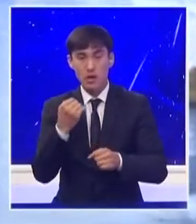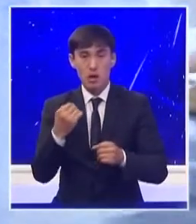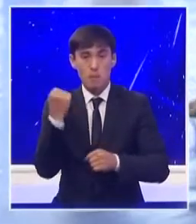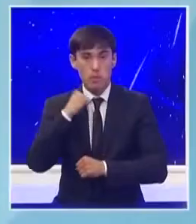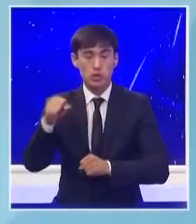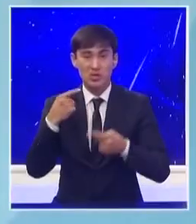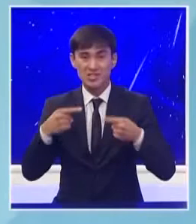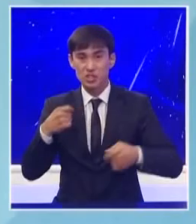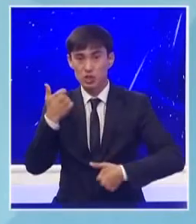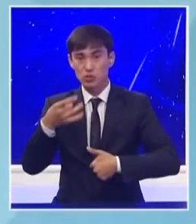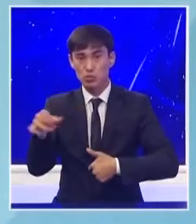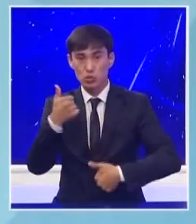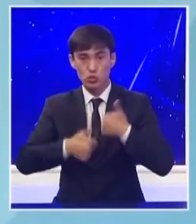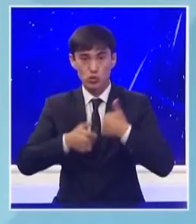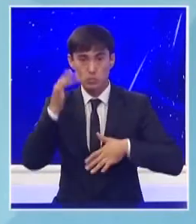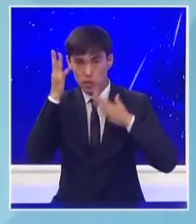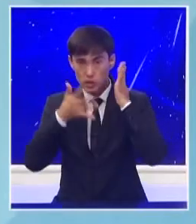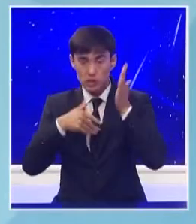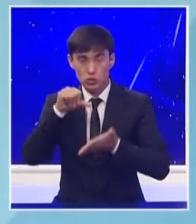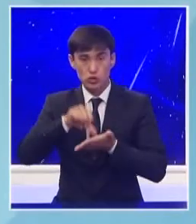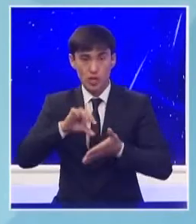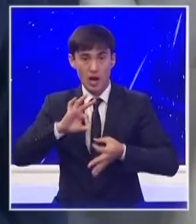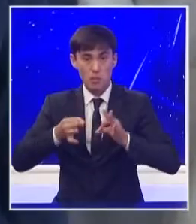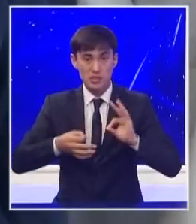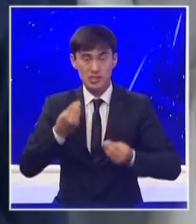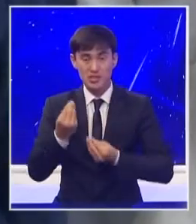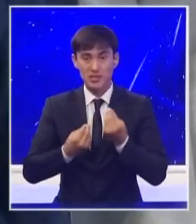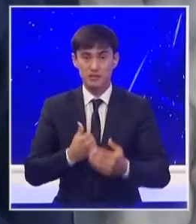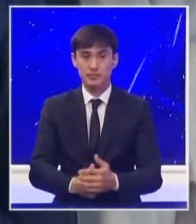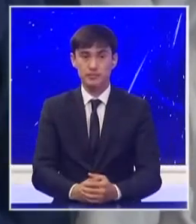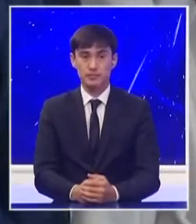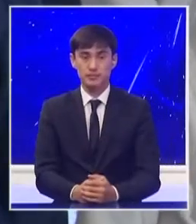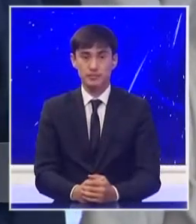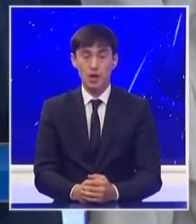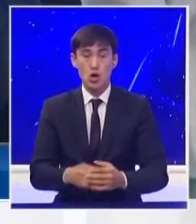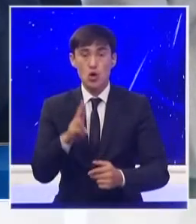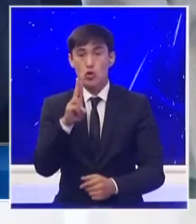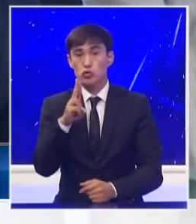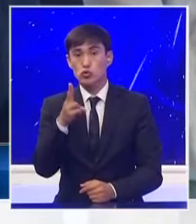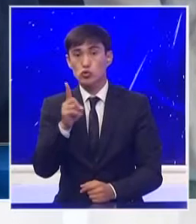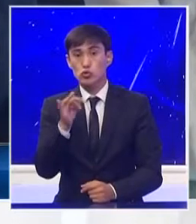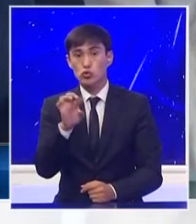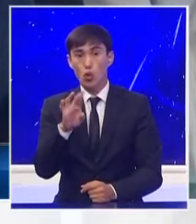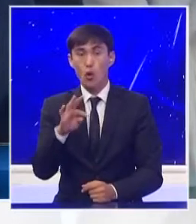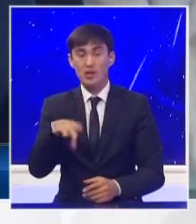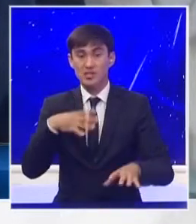различных республиканских турниров мечтает стать участником Олимпийских игр. Дзюдо я начал заниматься с детства. Отец привел меня в